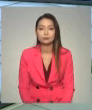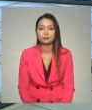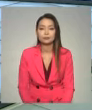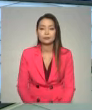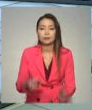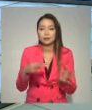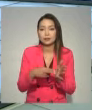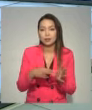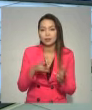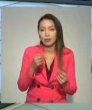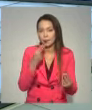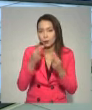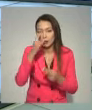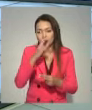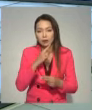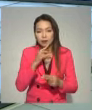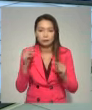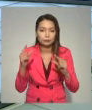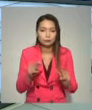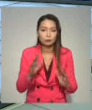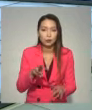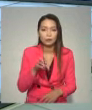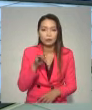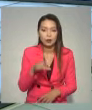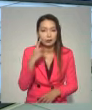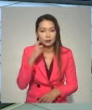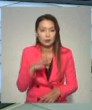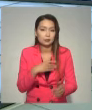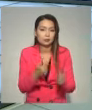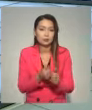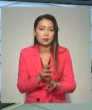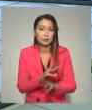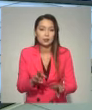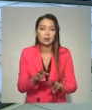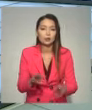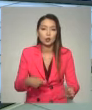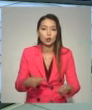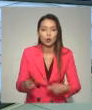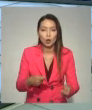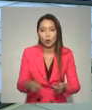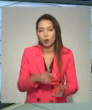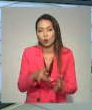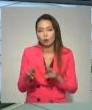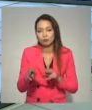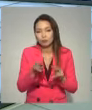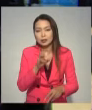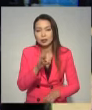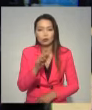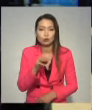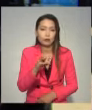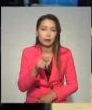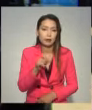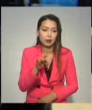Цены на продукты в Казахстане снизятся к марту. Об этом заявил вице-премьер-министр торговли и интеграции Серик Жумангарин.